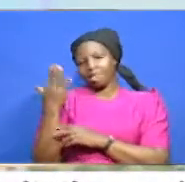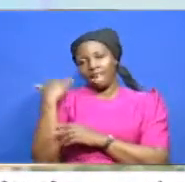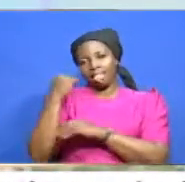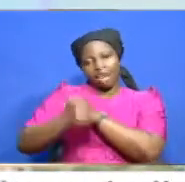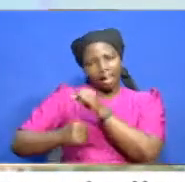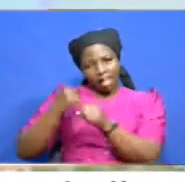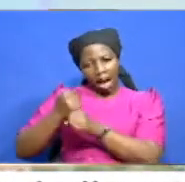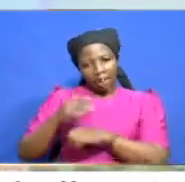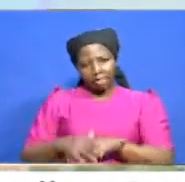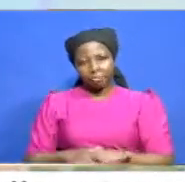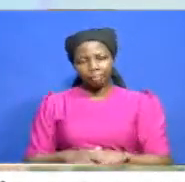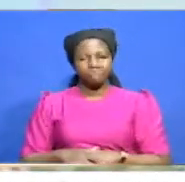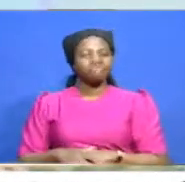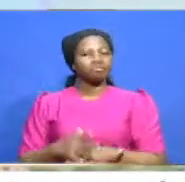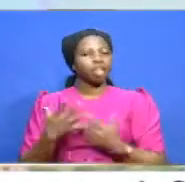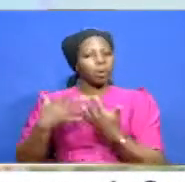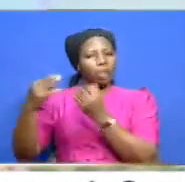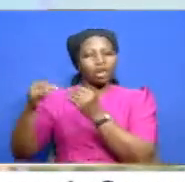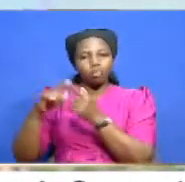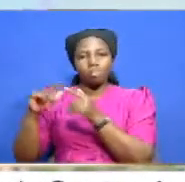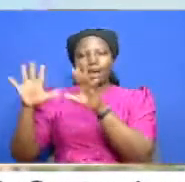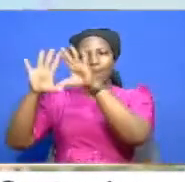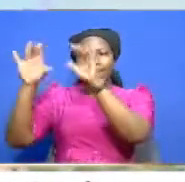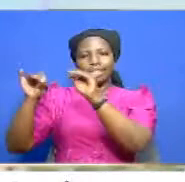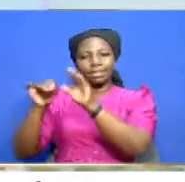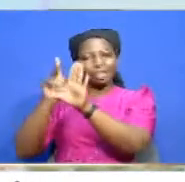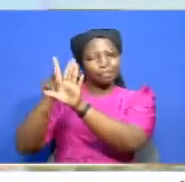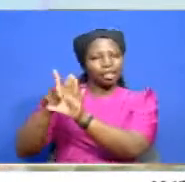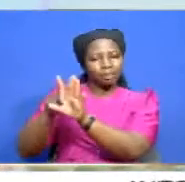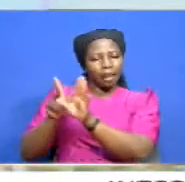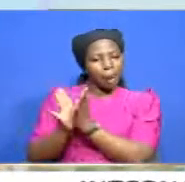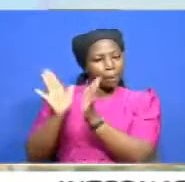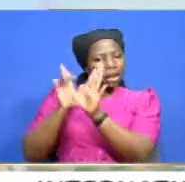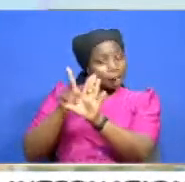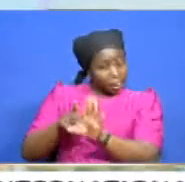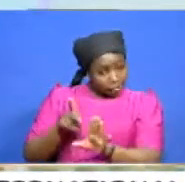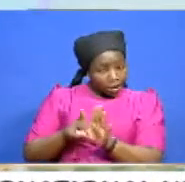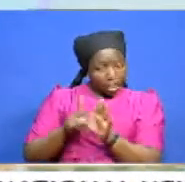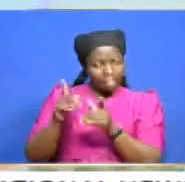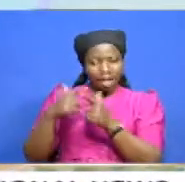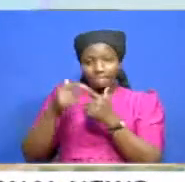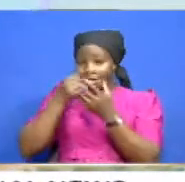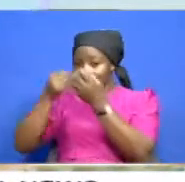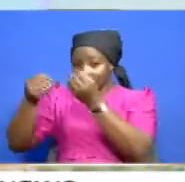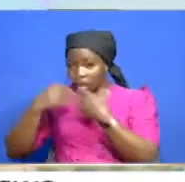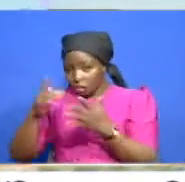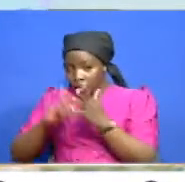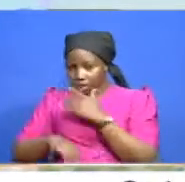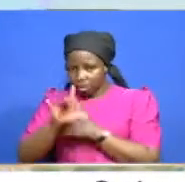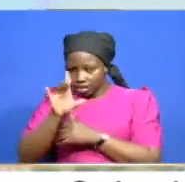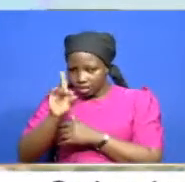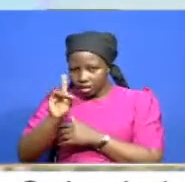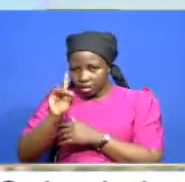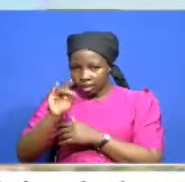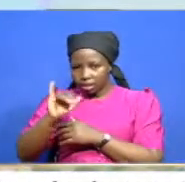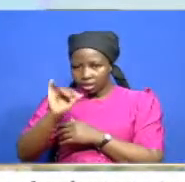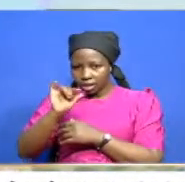budget participation, tukae kwa public participation na tukaambiwa ya kwamba Digrikani